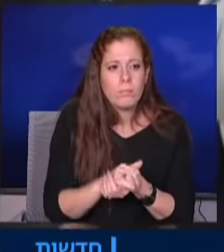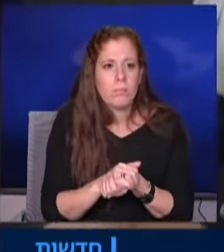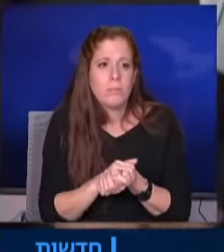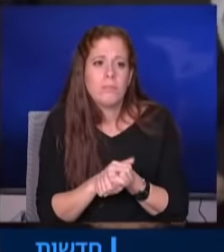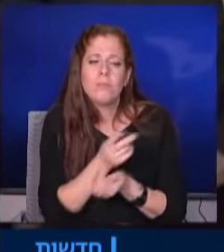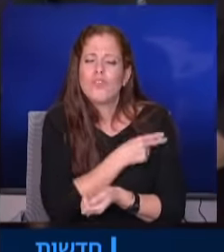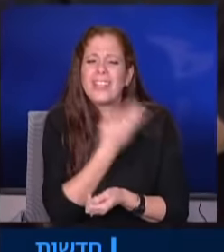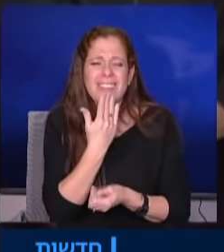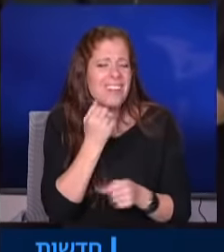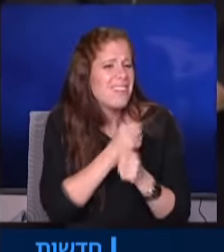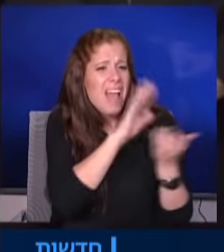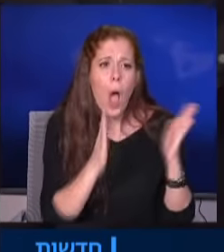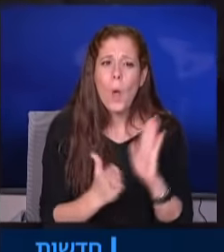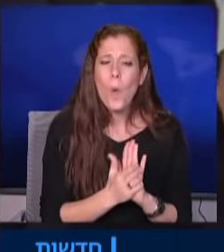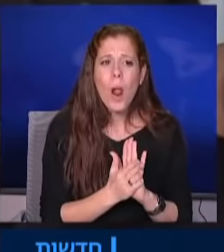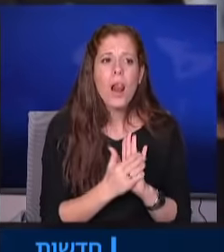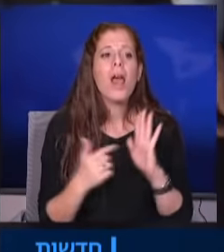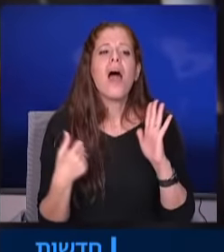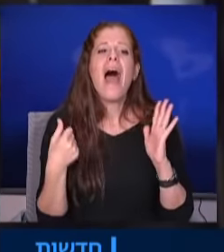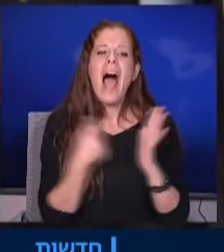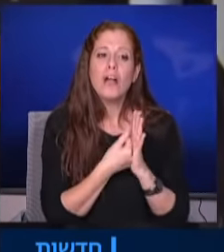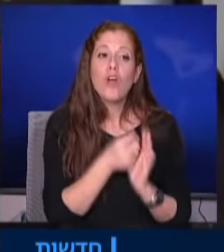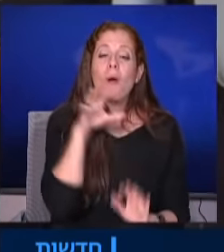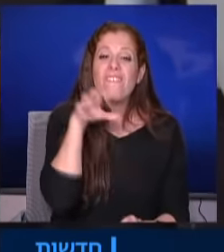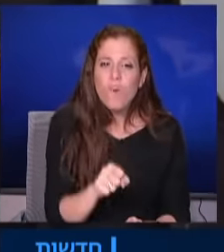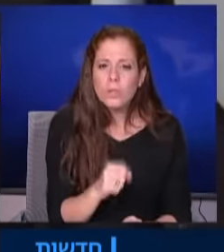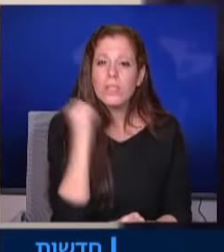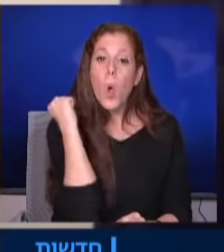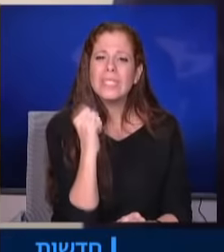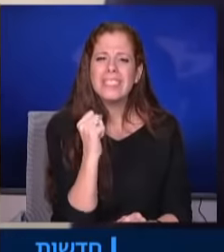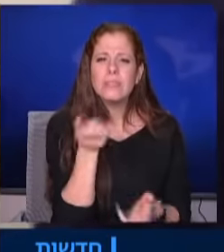אבן עד שאנחנו נשים את היד על הרוצחים המתערבים האלה.